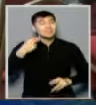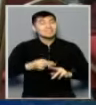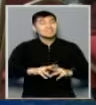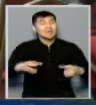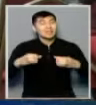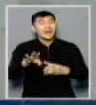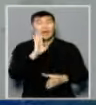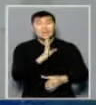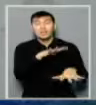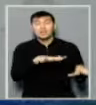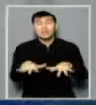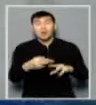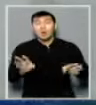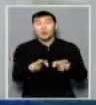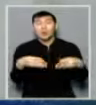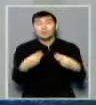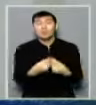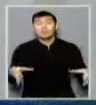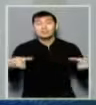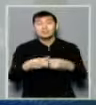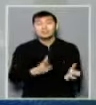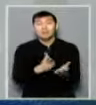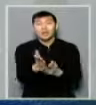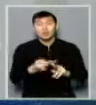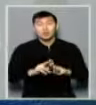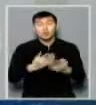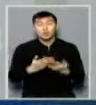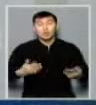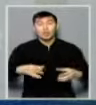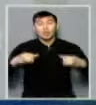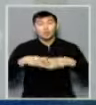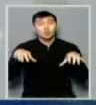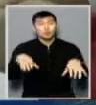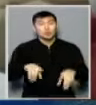жанындағы әйелдер істері және отбасылық демографиялық саясат жөніндегі ұлттық комиссия